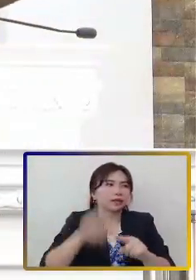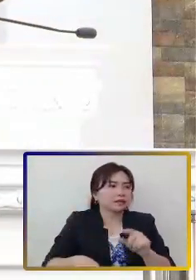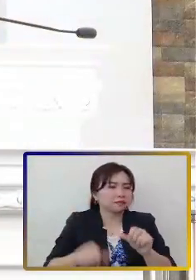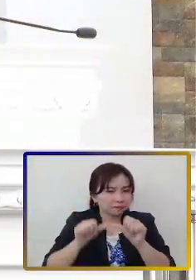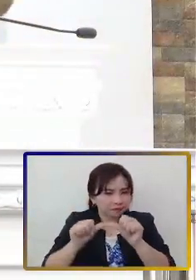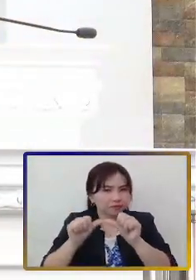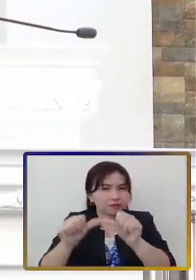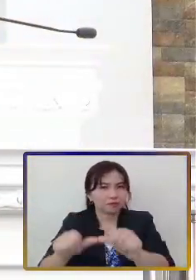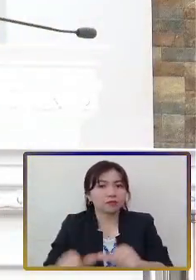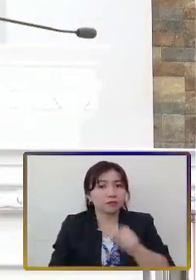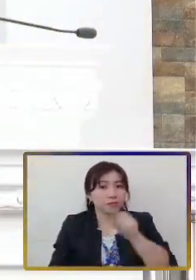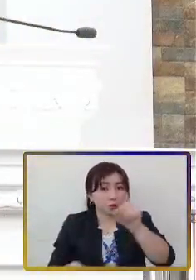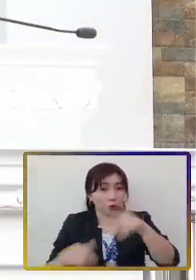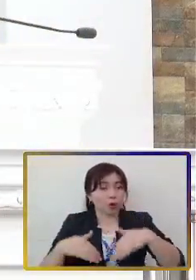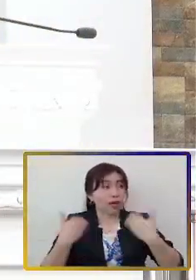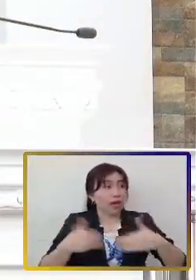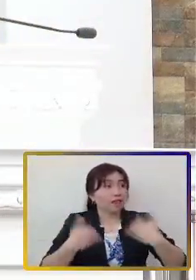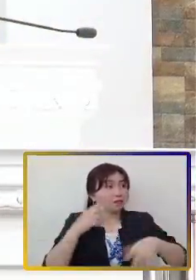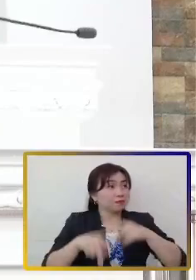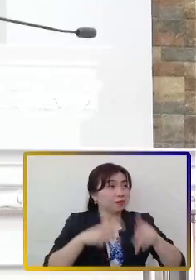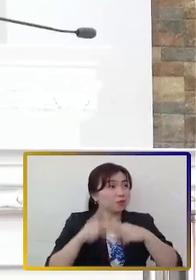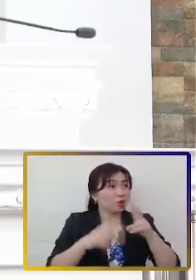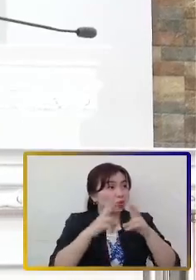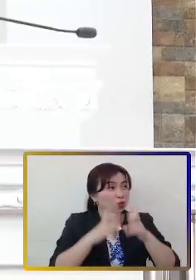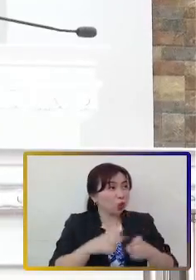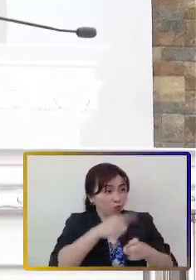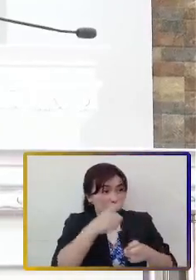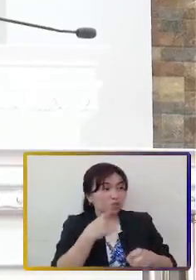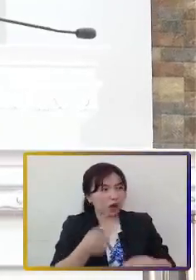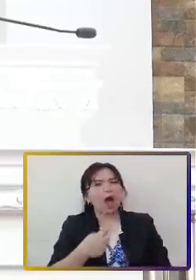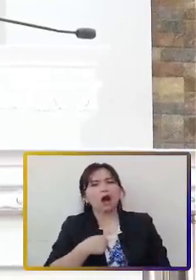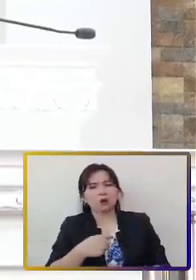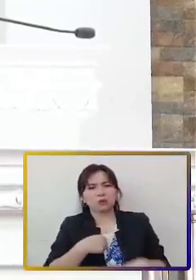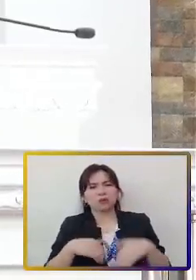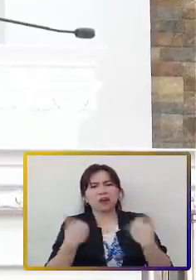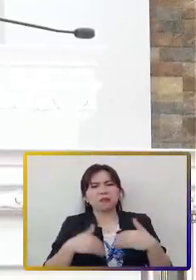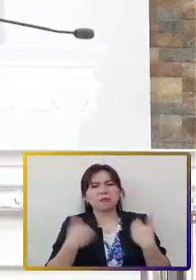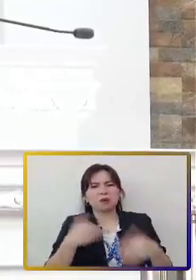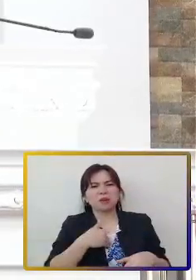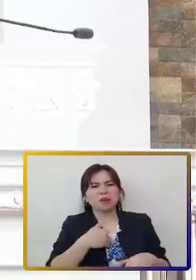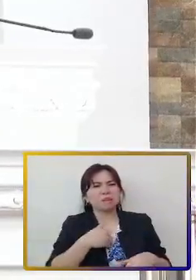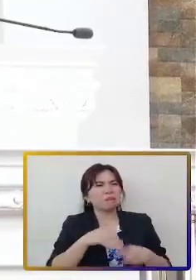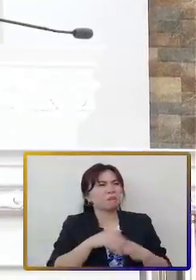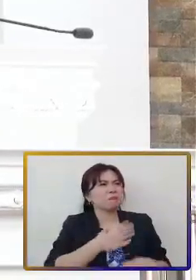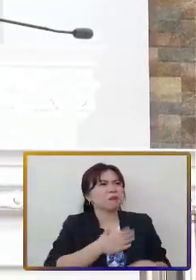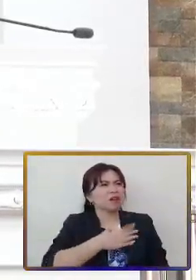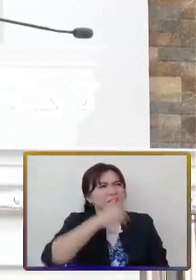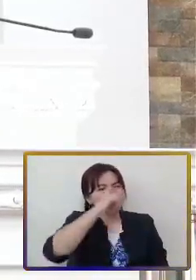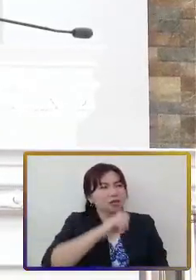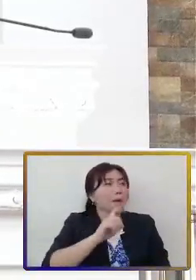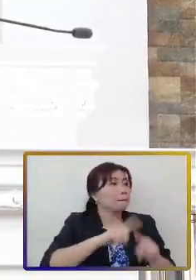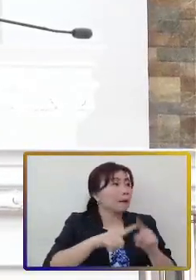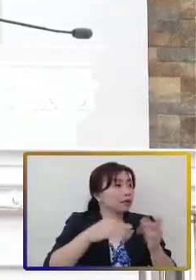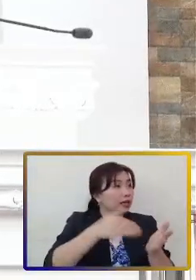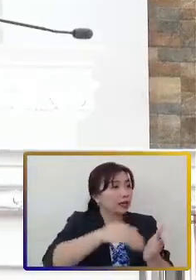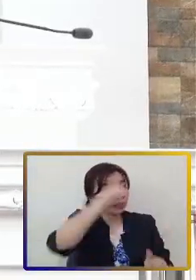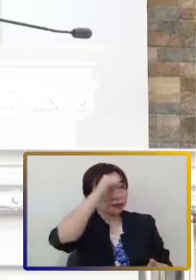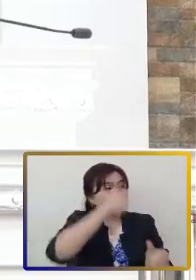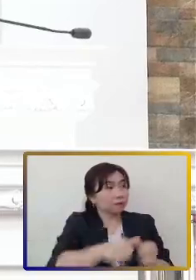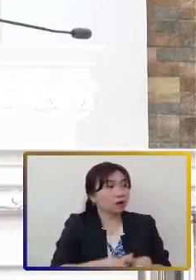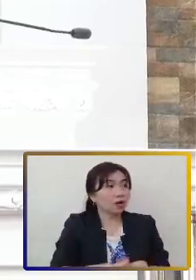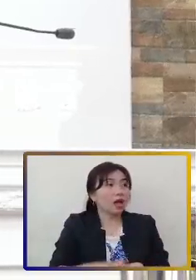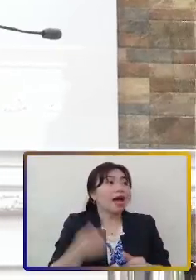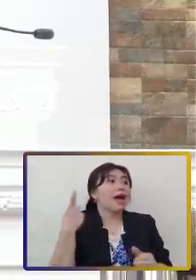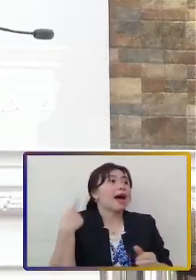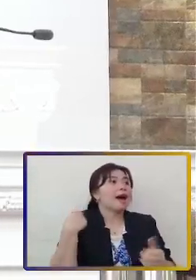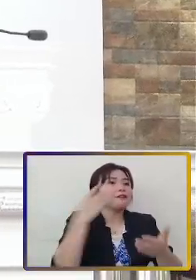inyo mga young people Kahit ba Sabihin niyo na kayo ay bata pa in your age may kalakasan pa kayo pero tandaan niyo merong hangganan